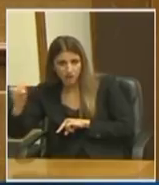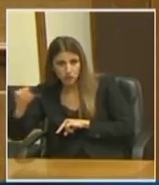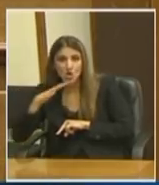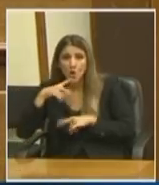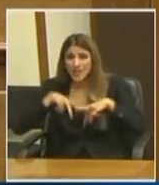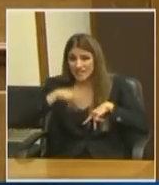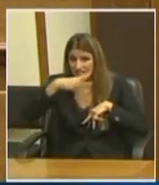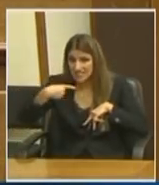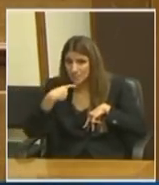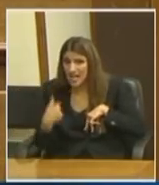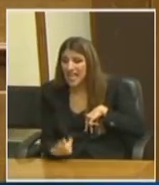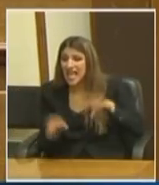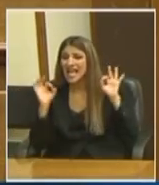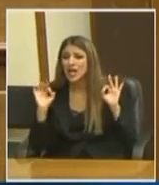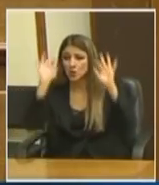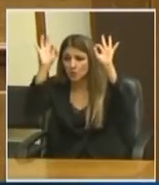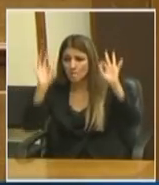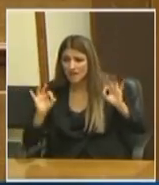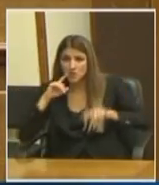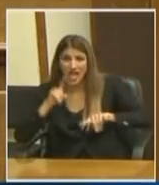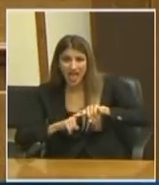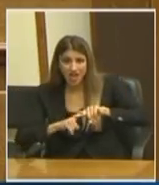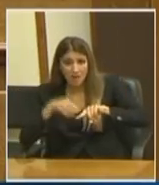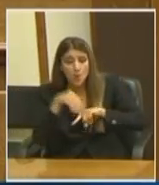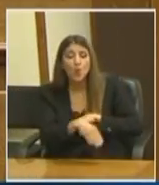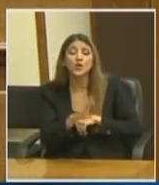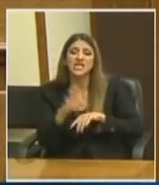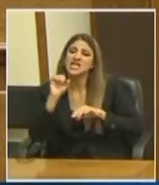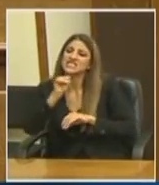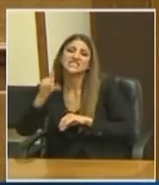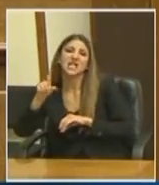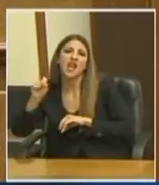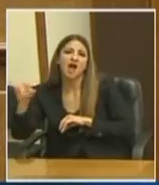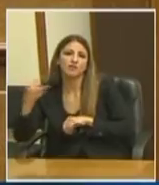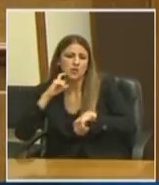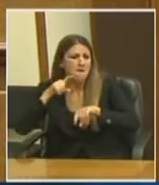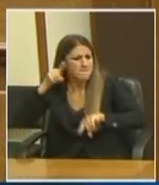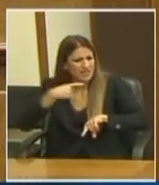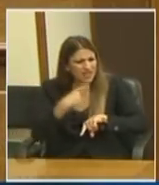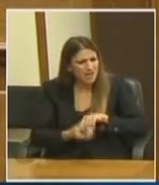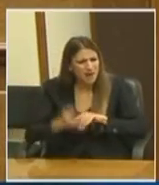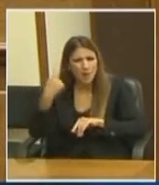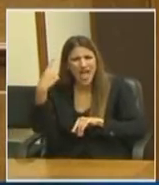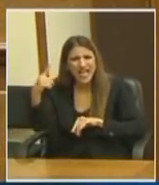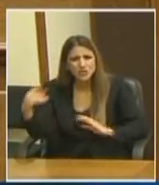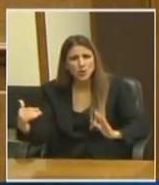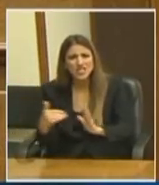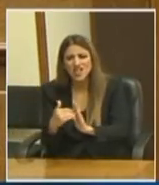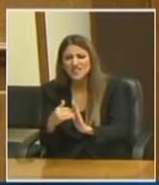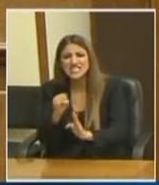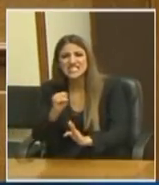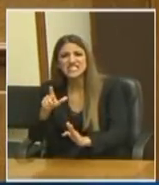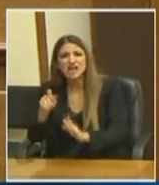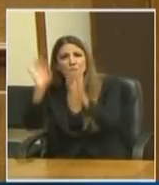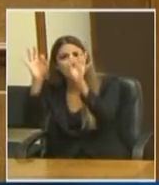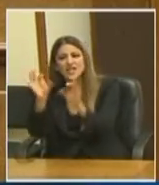Τσίπρα. Να πω ότι κάτι περίεργα site κάνουν λόγο για πάνω από 100.000 Σλαβομακεδόνες που ζουν στη Μακεδονία